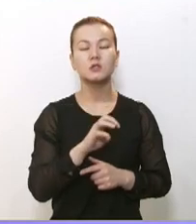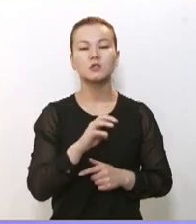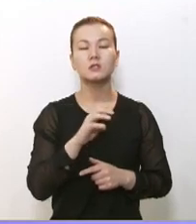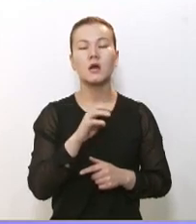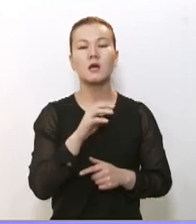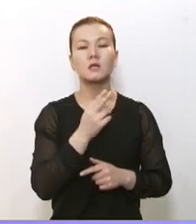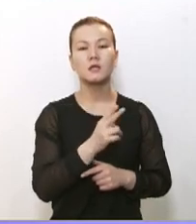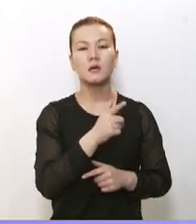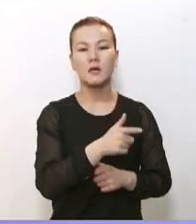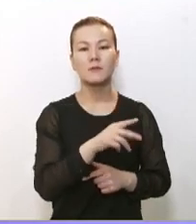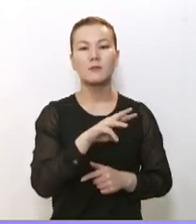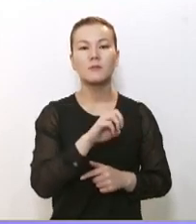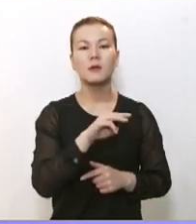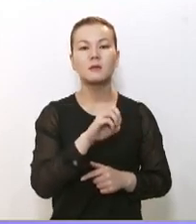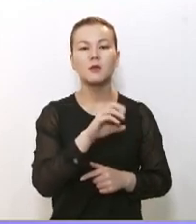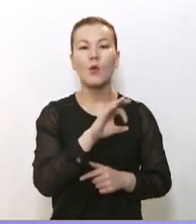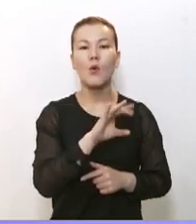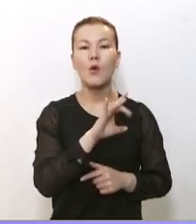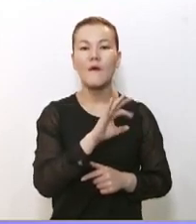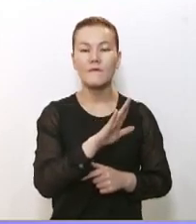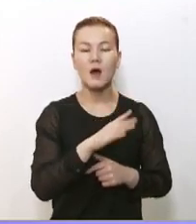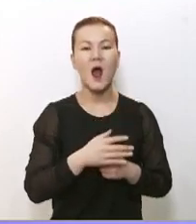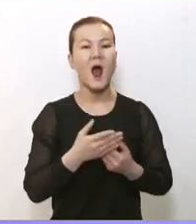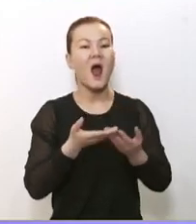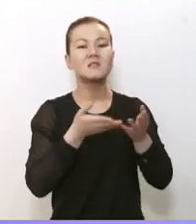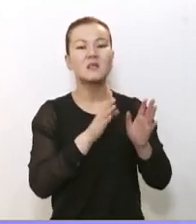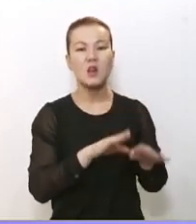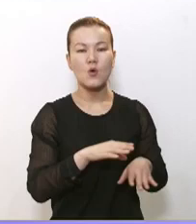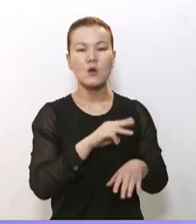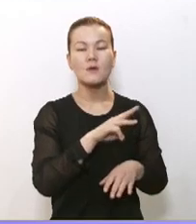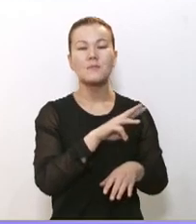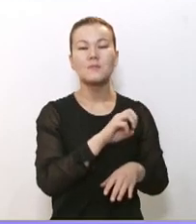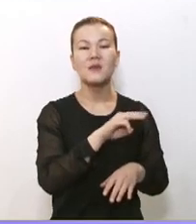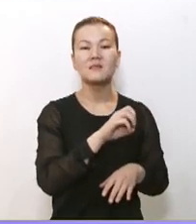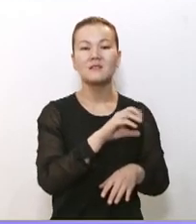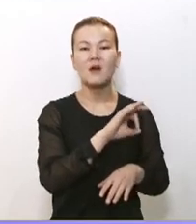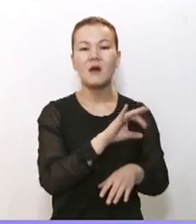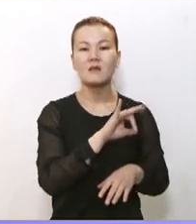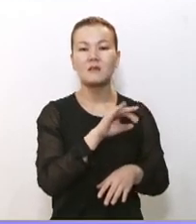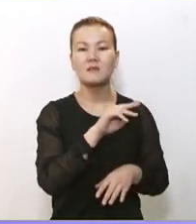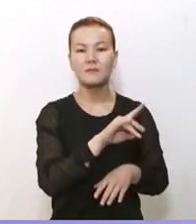4400 килограмм метеоров, остальное метеориты.